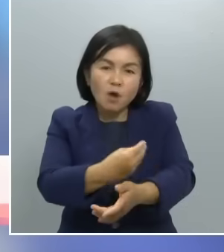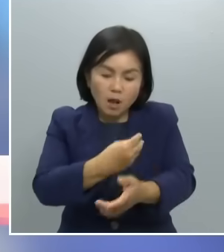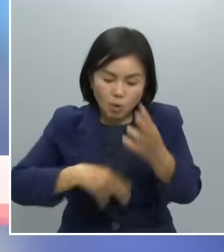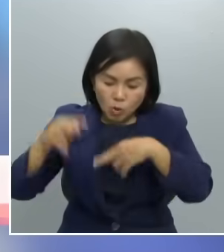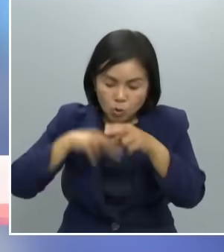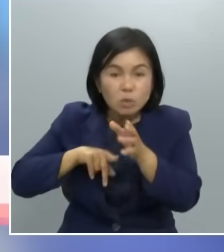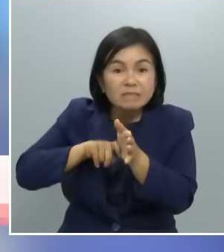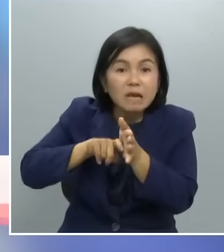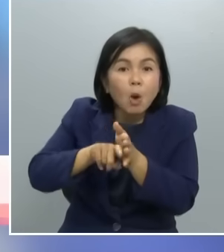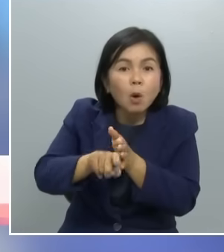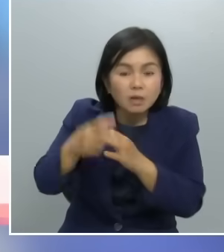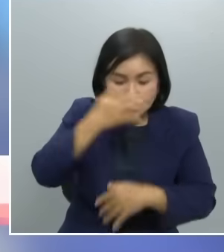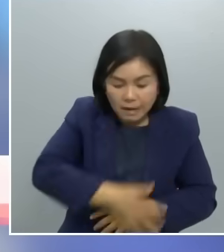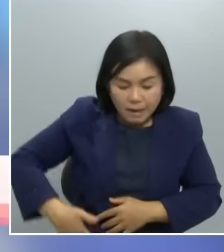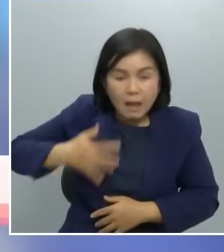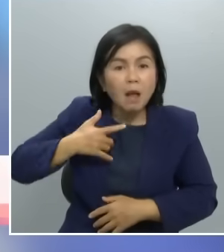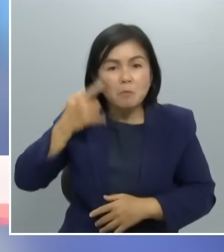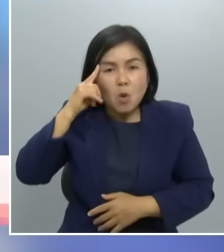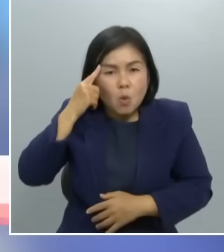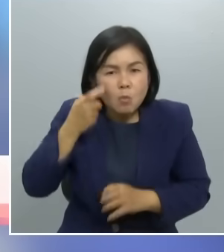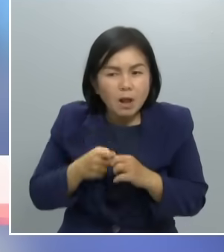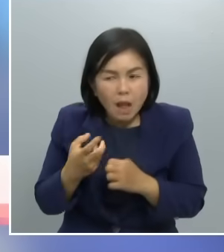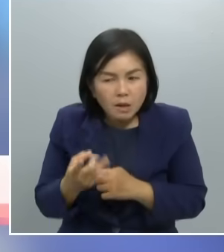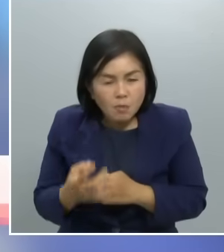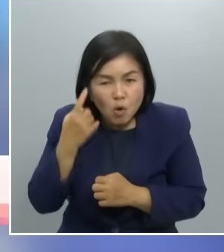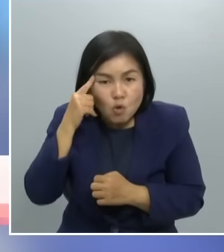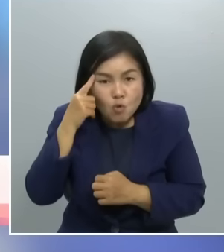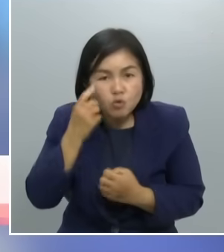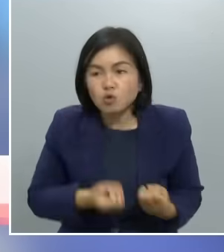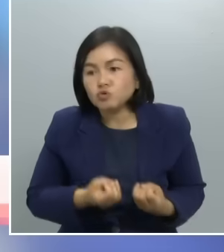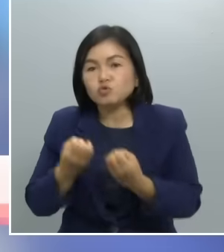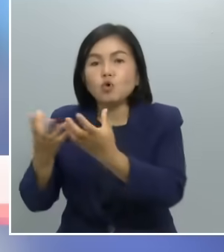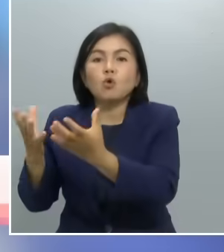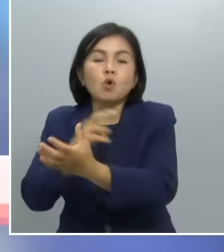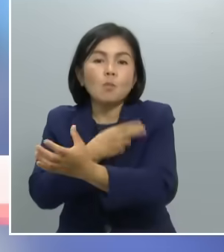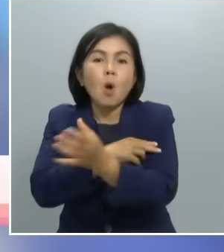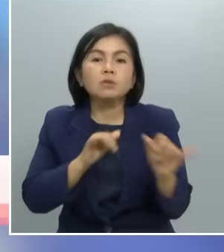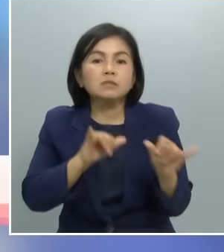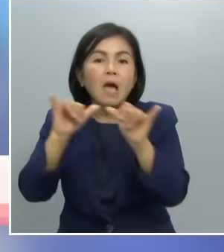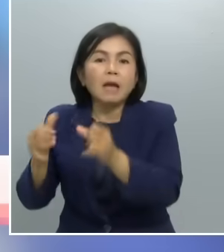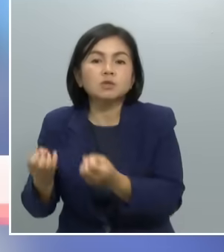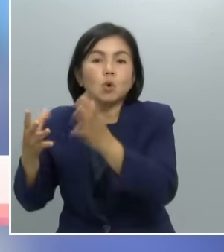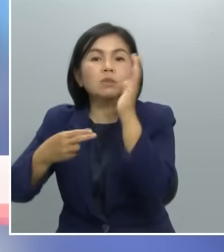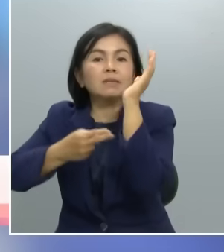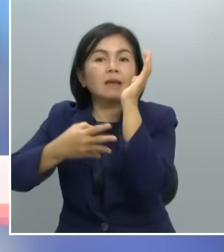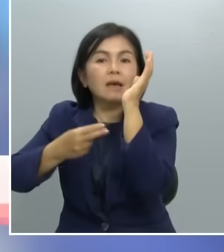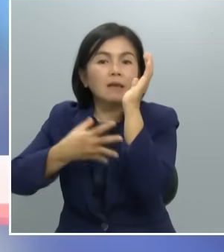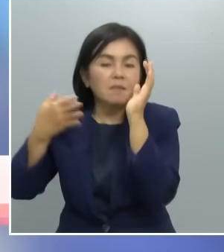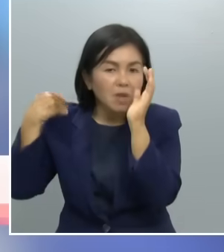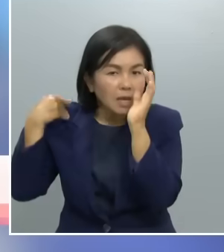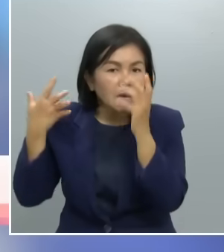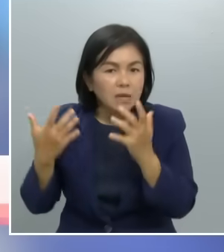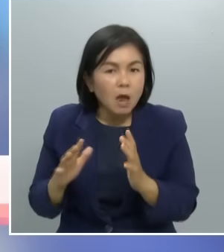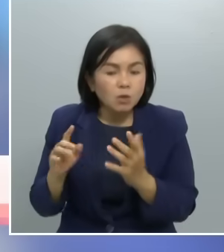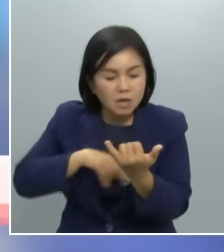ติดเชื้อในกระแสเลือดอย่างรุนแรงไม่ทราบสาเหตุจึงได้มีการนำส่งต่อนะครับไปรักษาอยู่ที่โรงพยาบาลหาดใหญ่โดยในระหว่างท